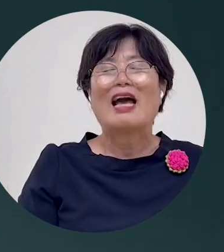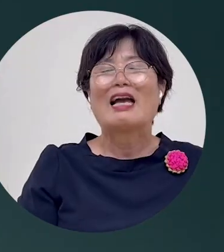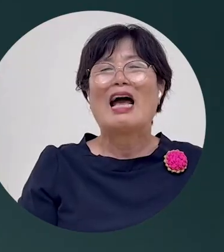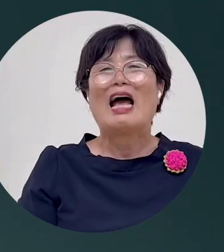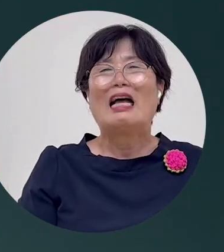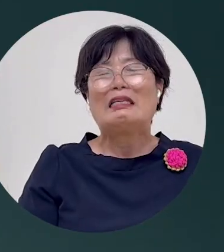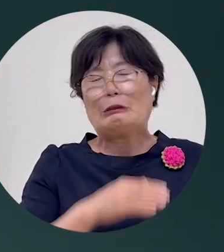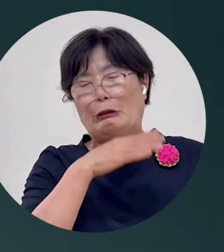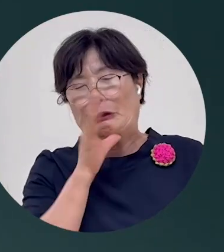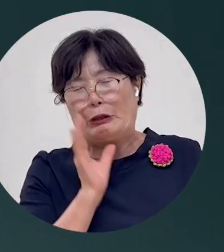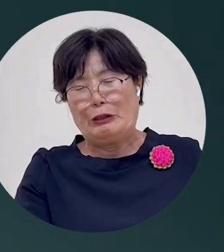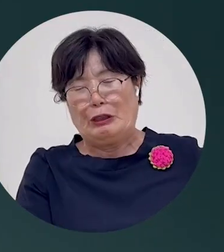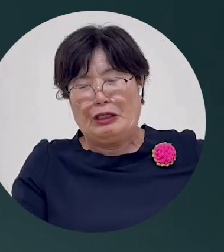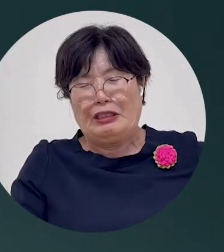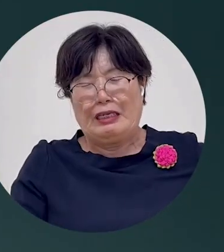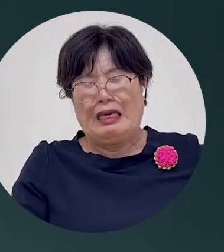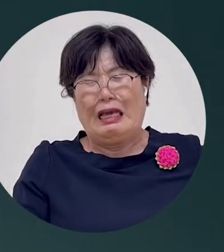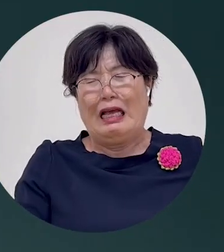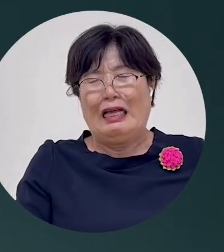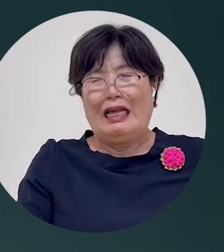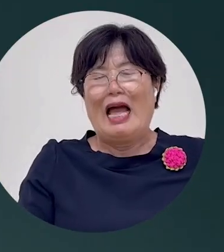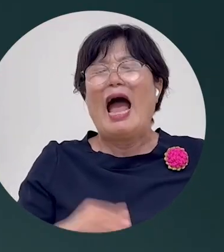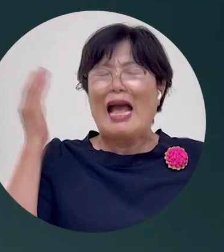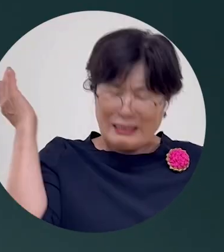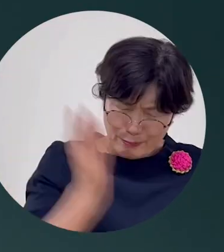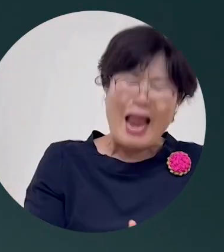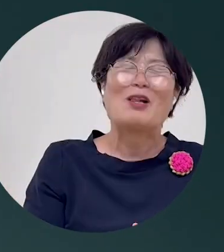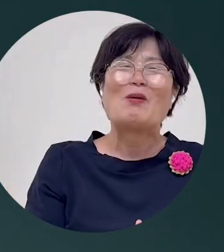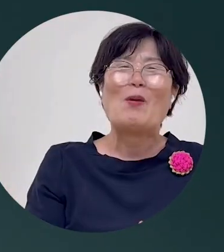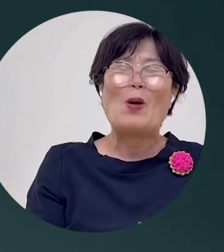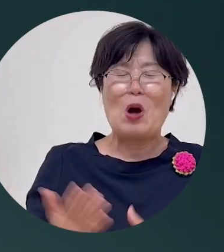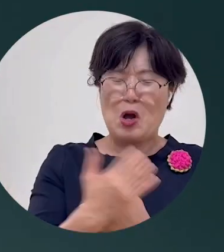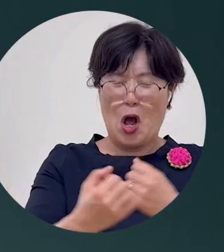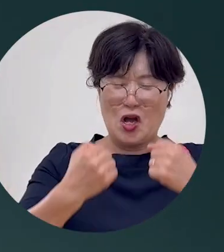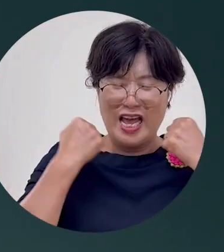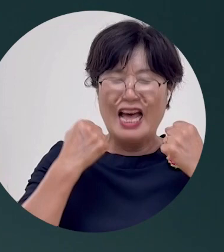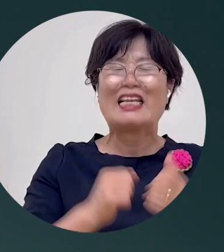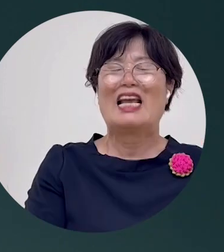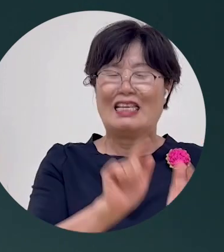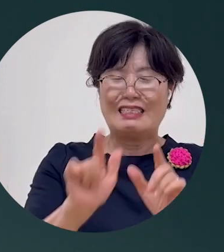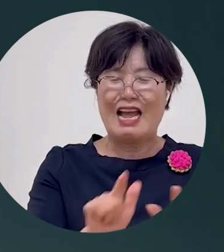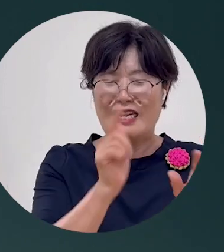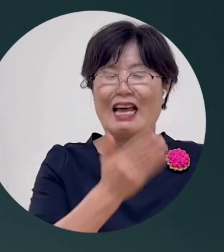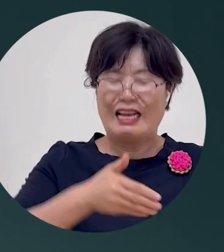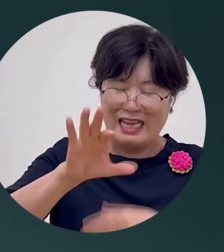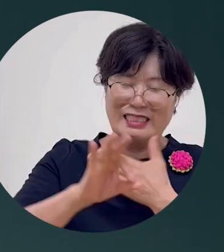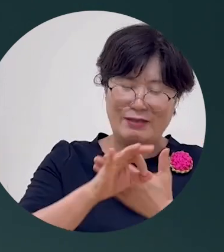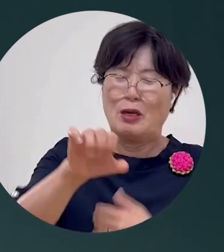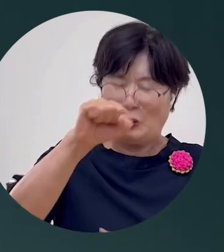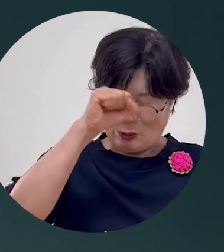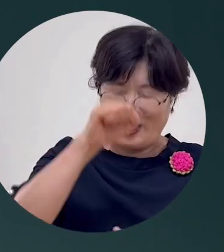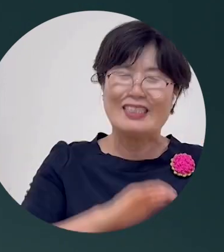목표. 이 말이 뭔 말인지를 아는 자만 알 겁니다.